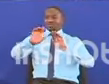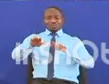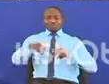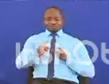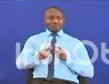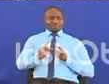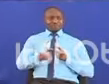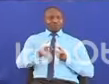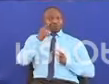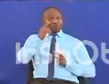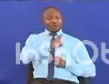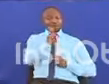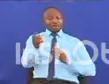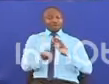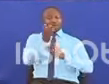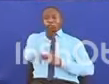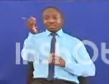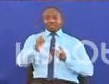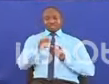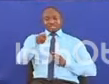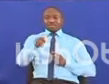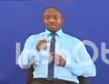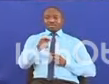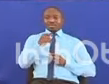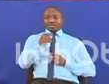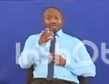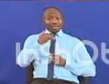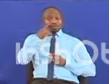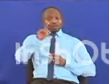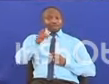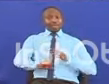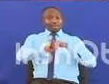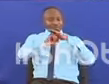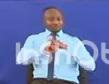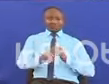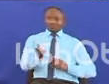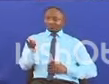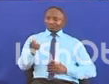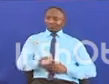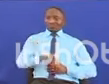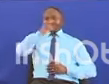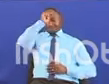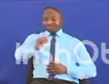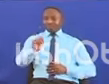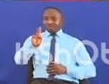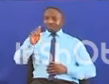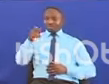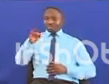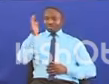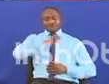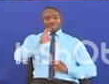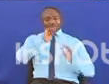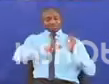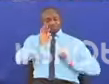Aya, sasa naona hoja nyingine imetolewa. Sasa hiyo sitaitoa ili nione nani anaunga mkono. Mheshimiwa Akunti Majala, malizia